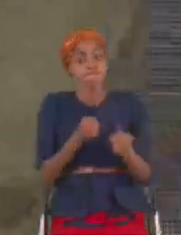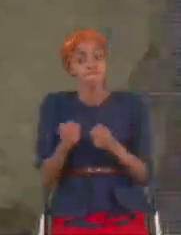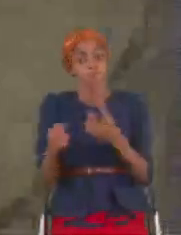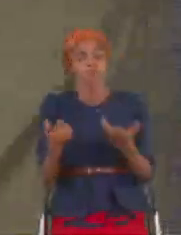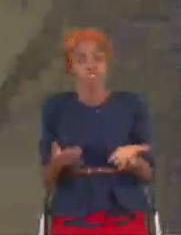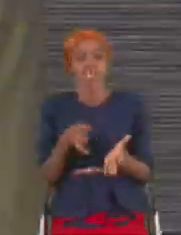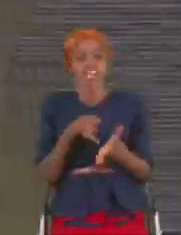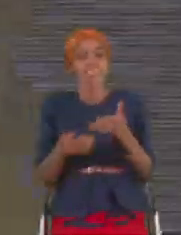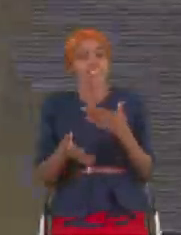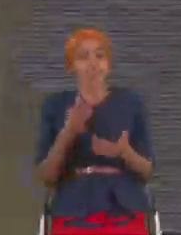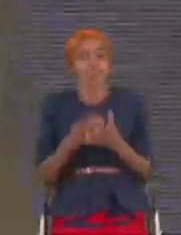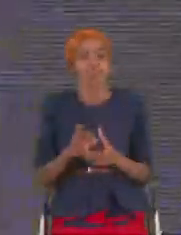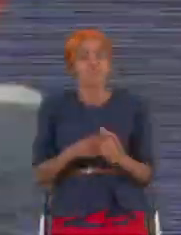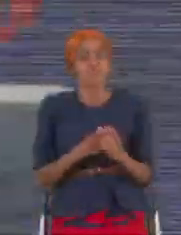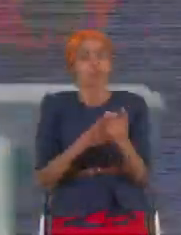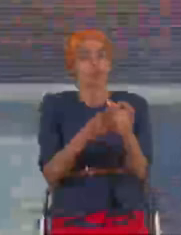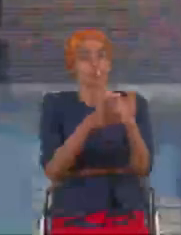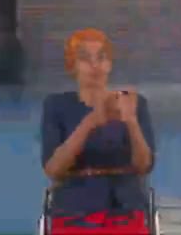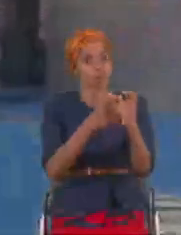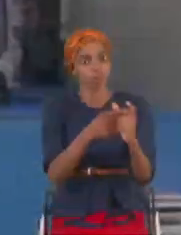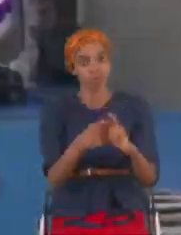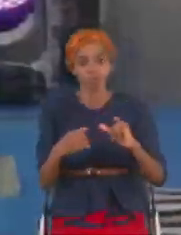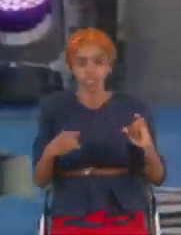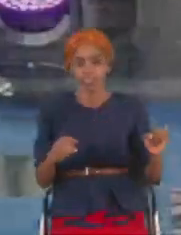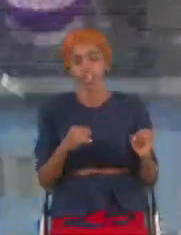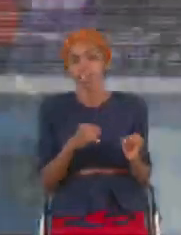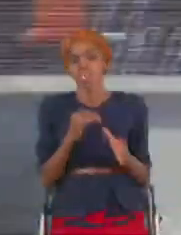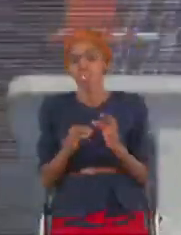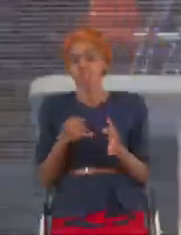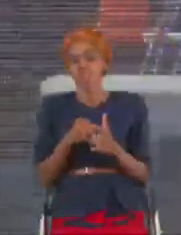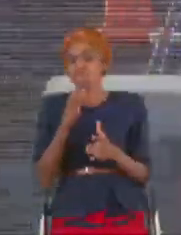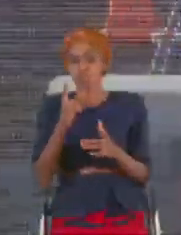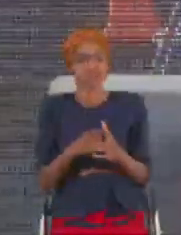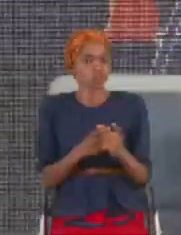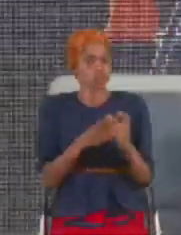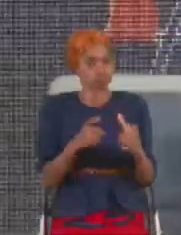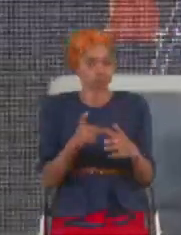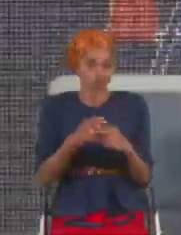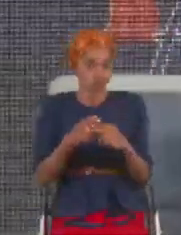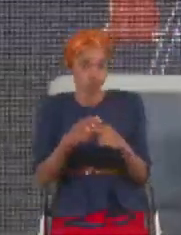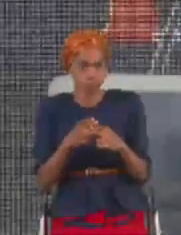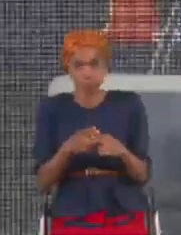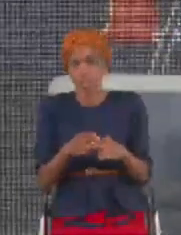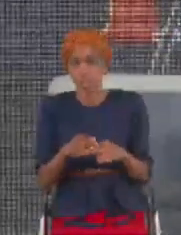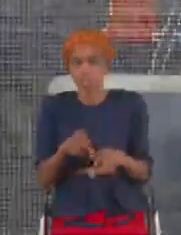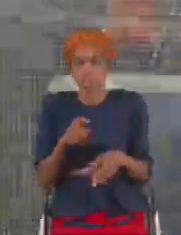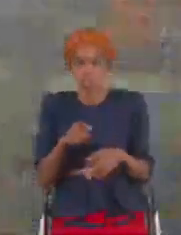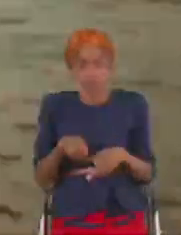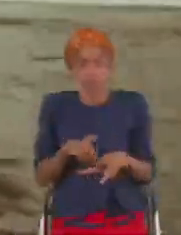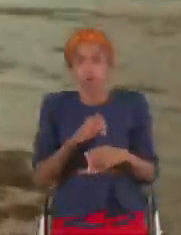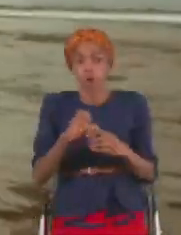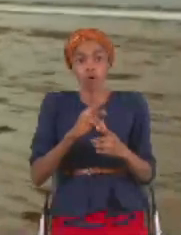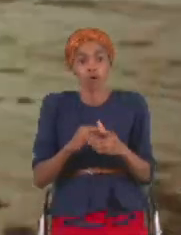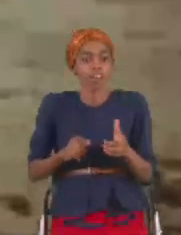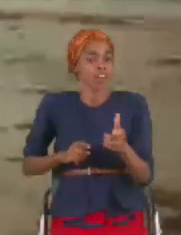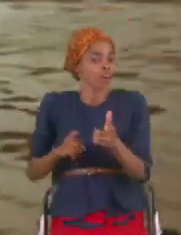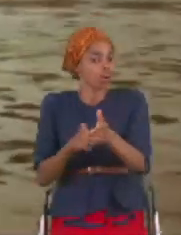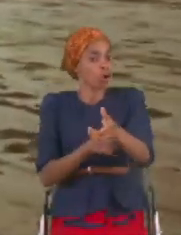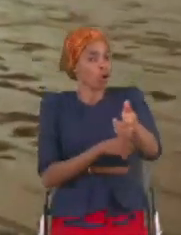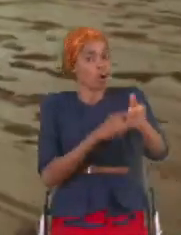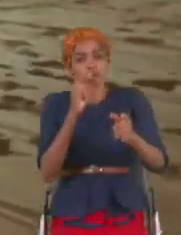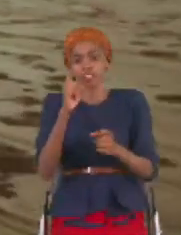peut-être c'est la course peut-être ça m ou bien une course